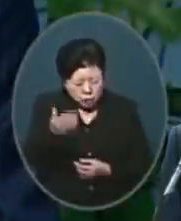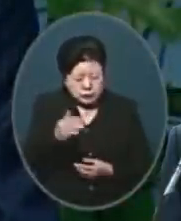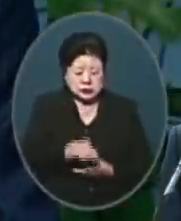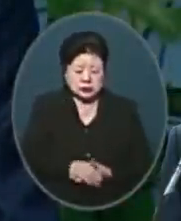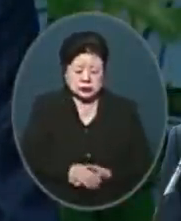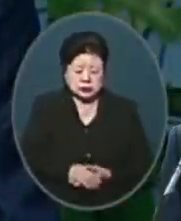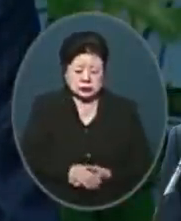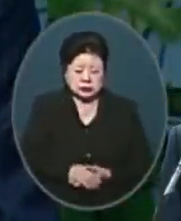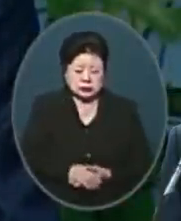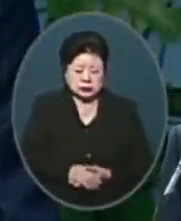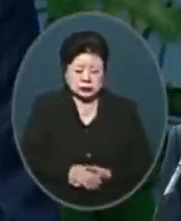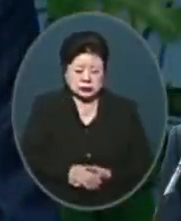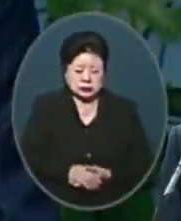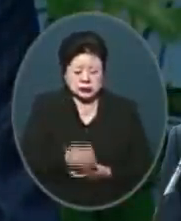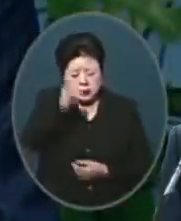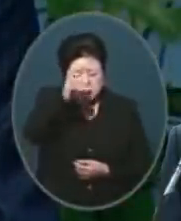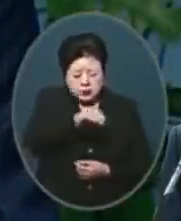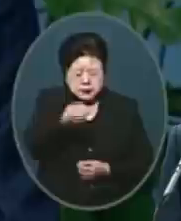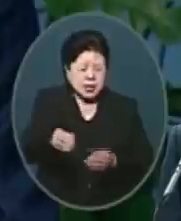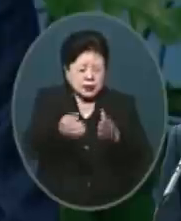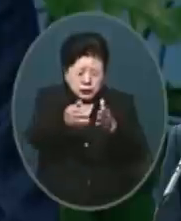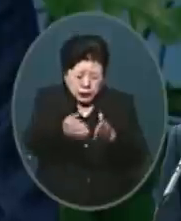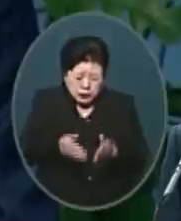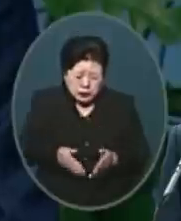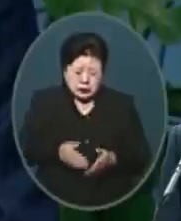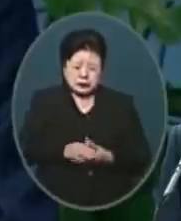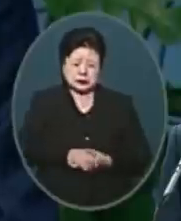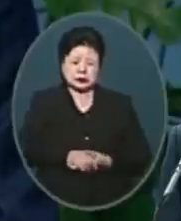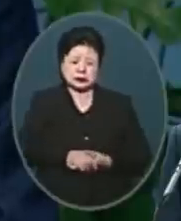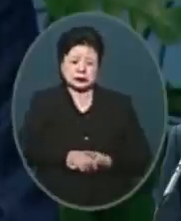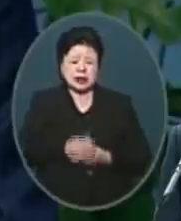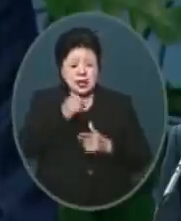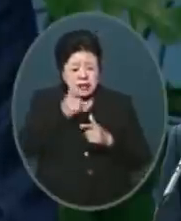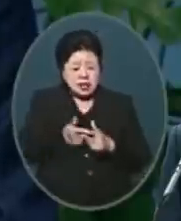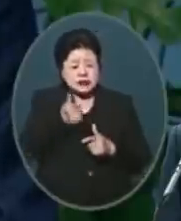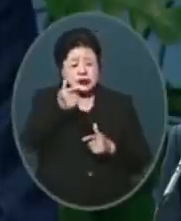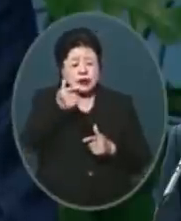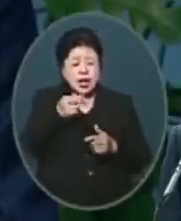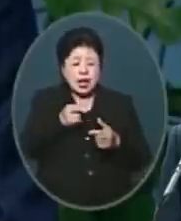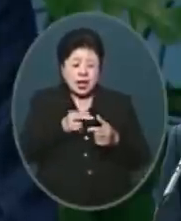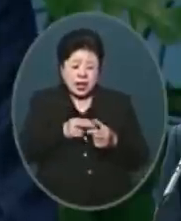여러분은 십자가를 통해서 예수님과